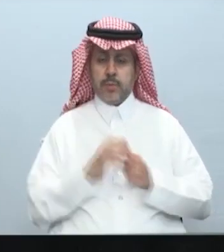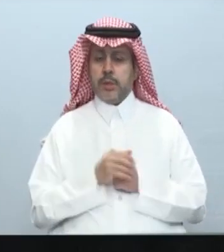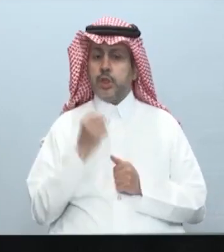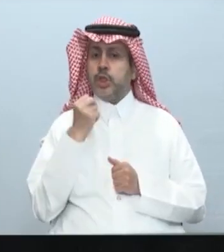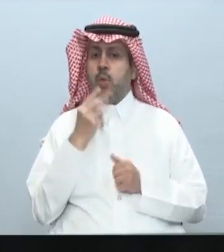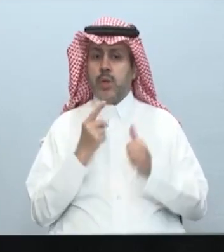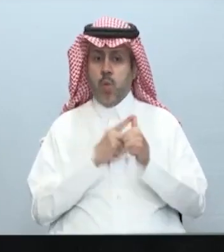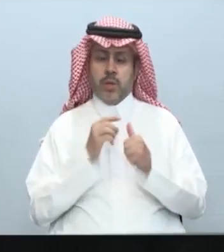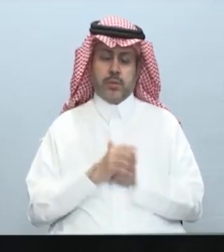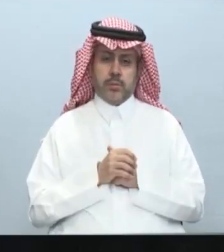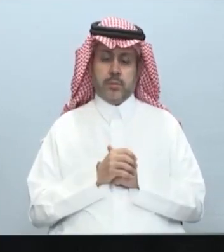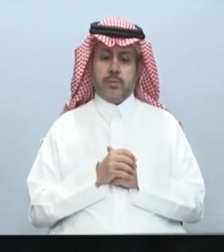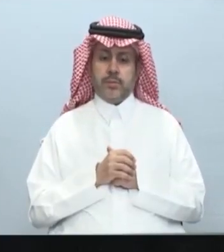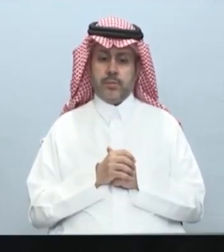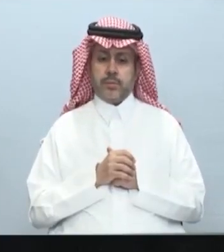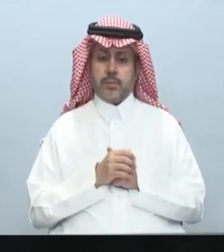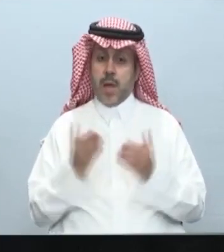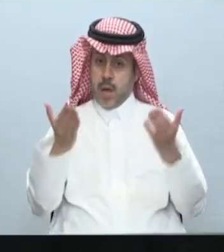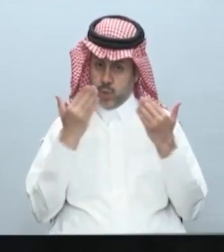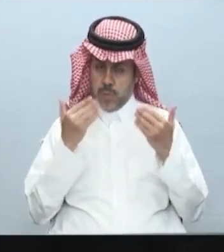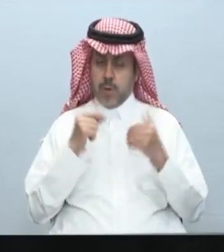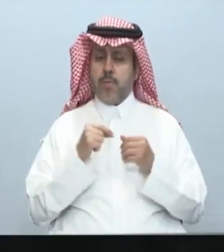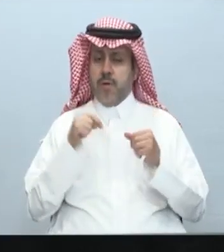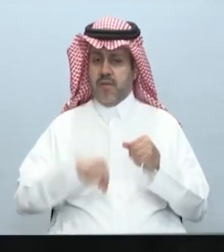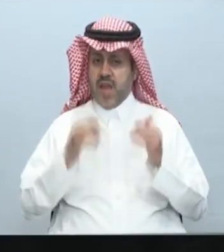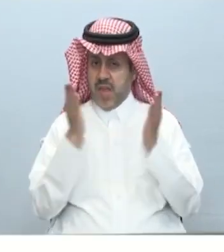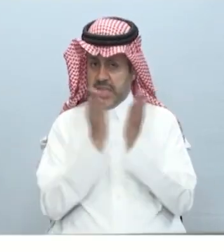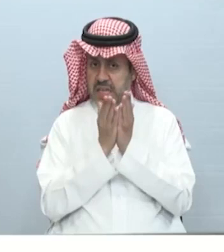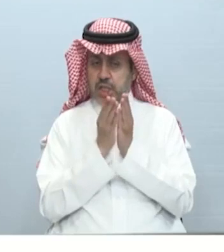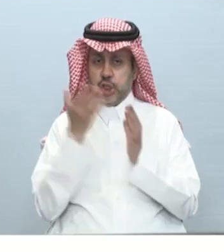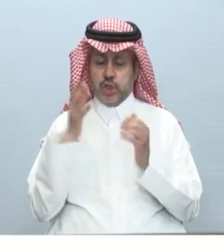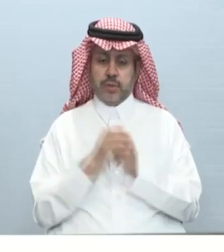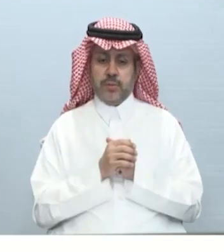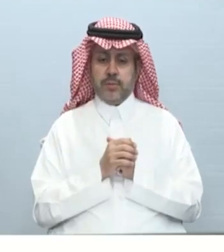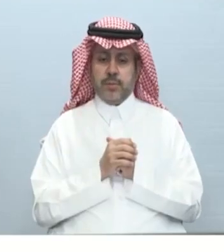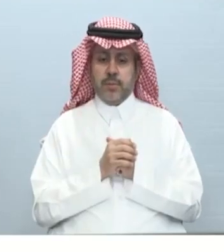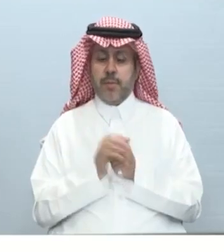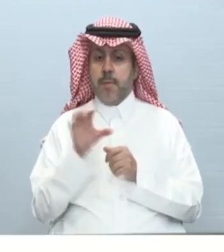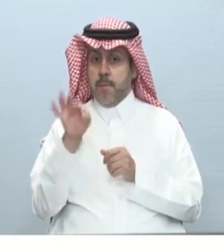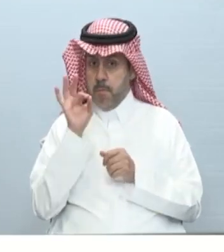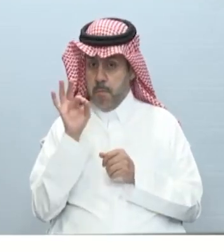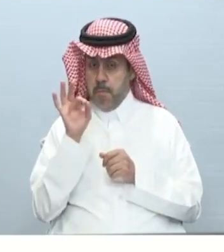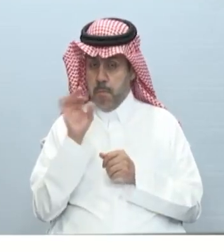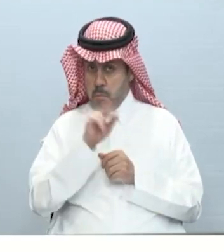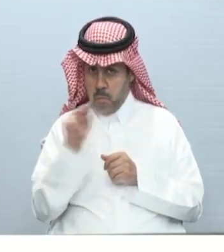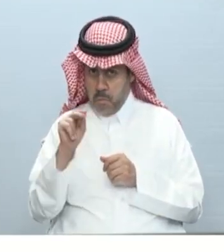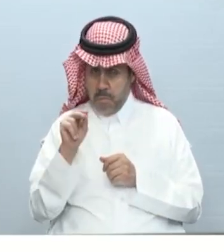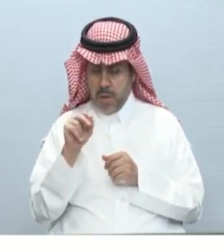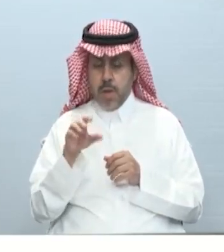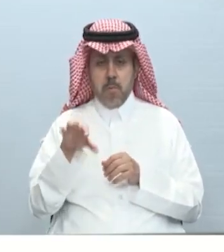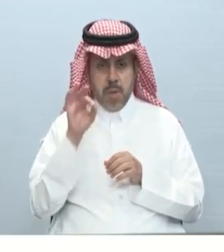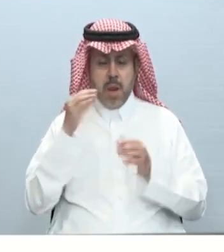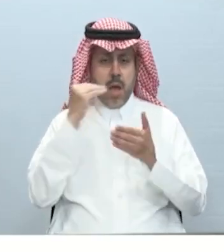واحد اهلا وسهلا بكم اليوم معنا كما ترون على الشاشه من انواع العباده الخوف الرجاء